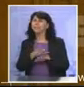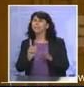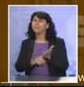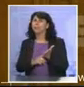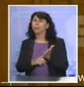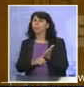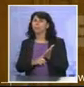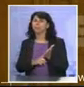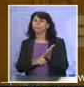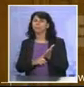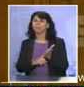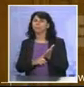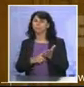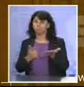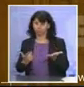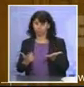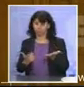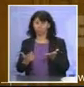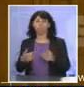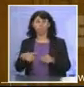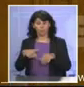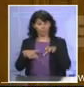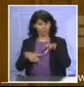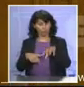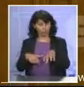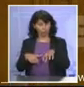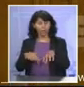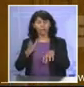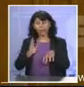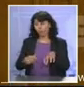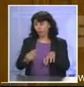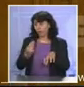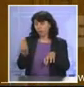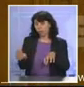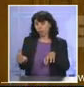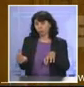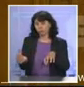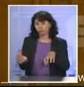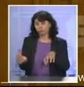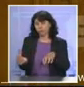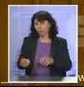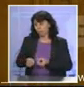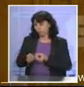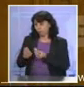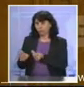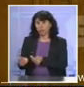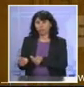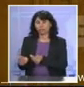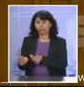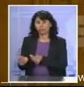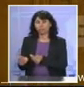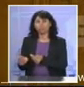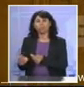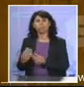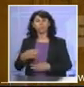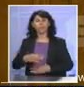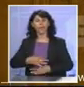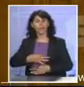χώρας μας είναι η χώρα υποδοχής να μπορεί να τους προσφέρει